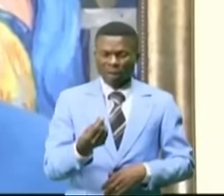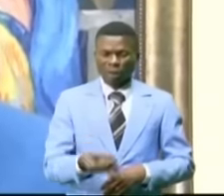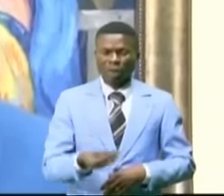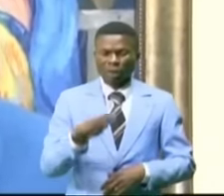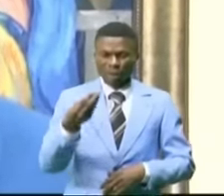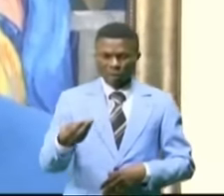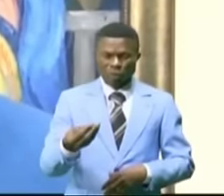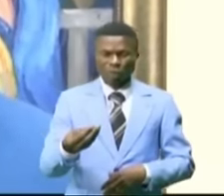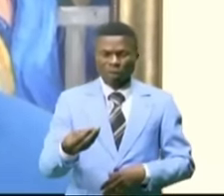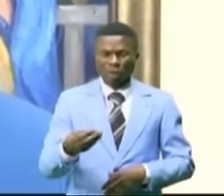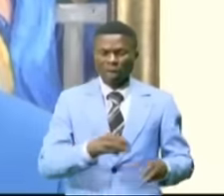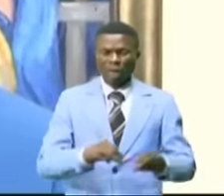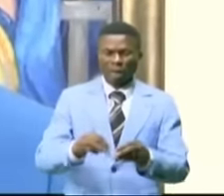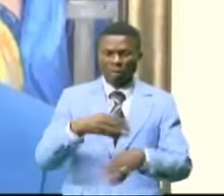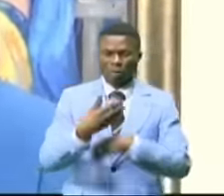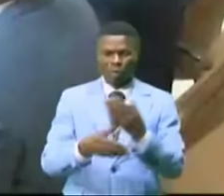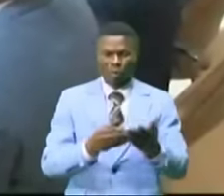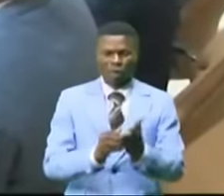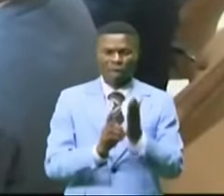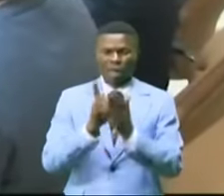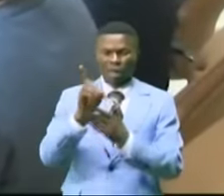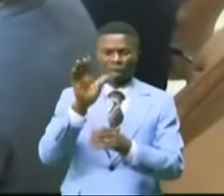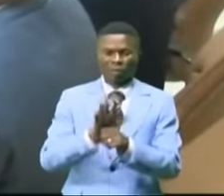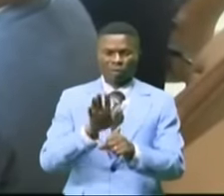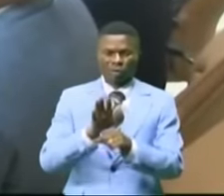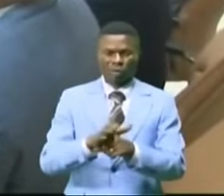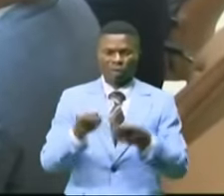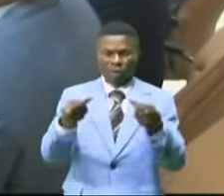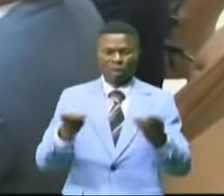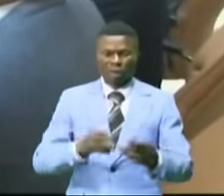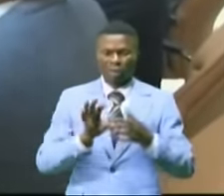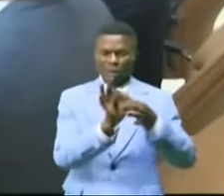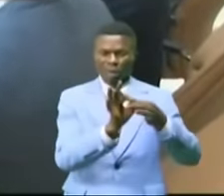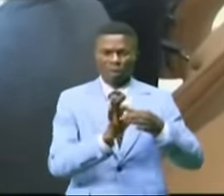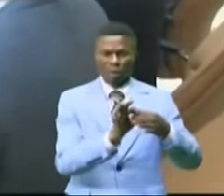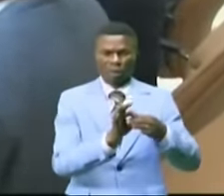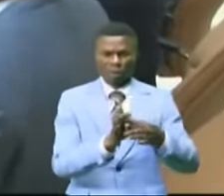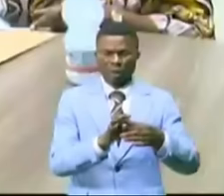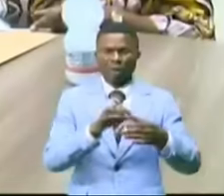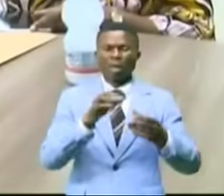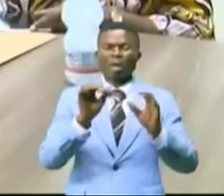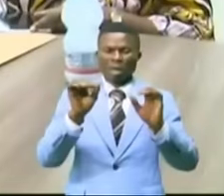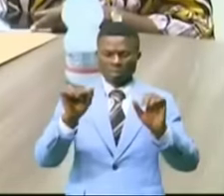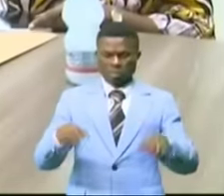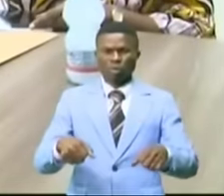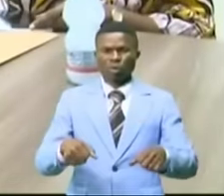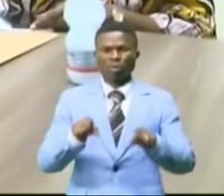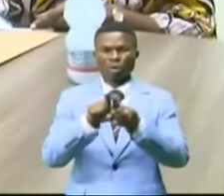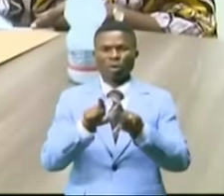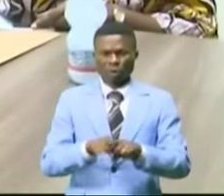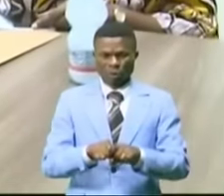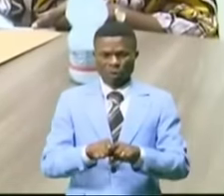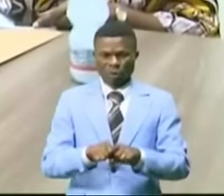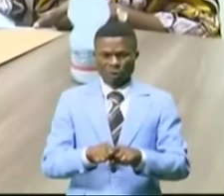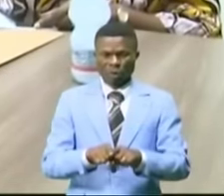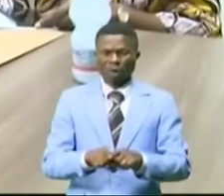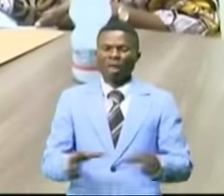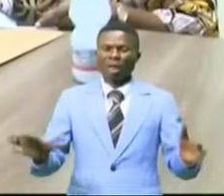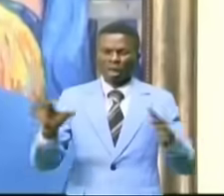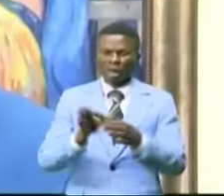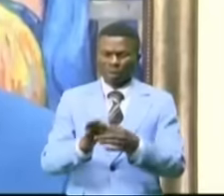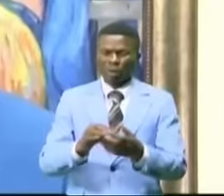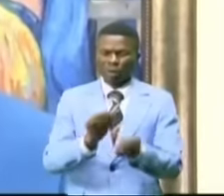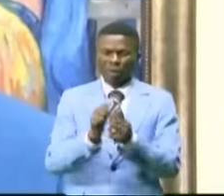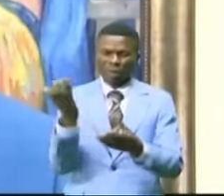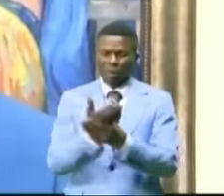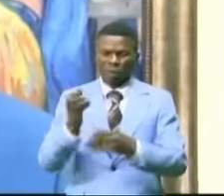à même de booster davantage ce cadre de coopération. Il y aura la possibilité de raffermir le cadre juridique